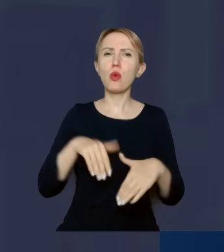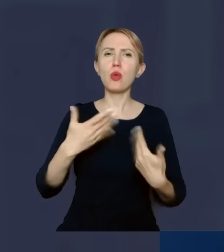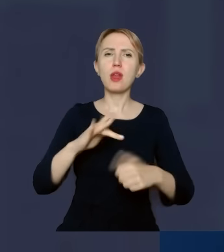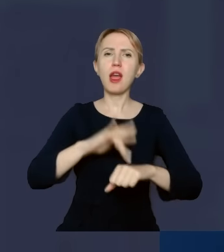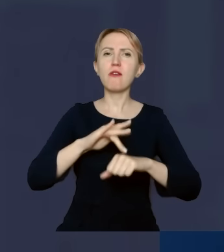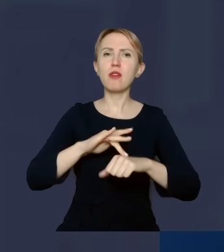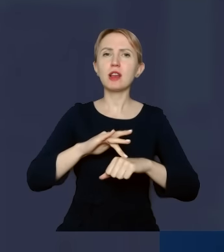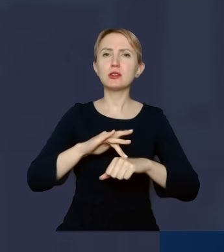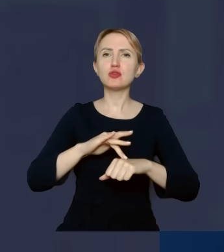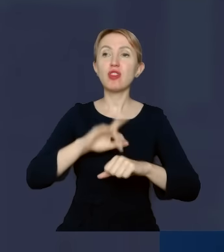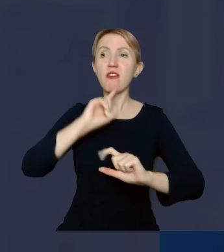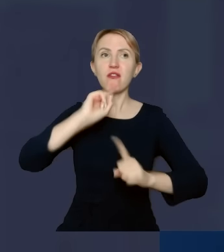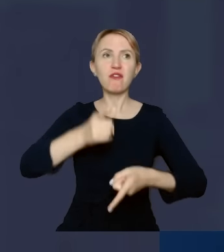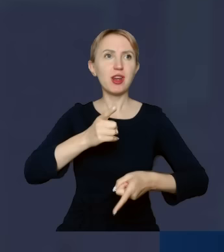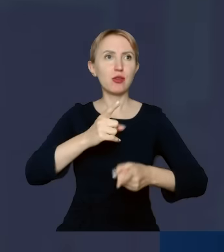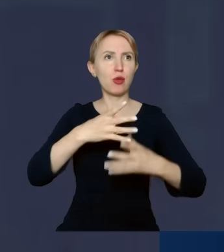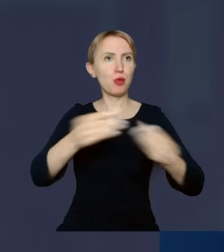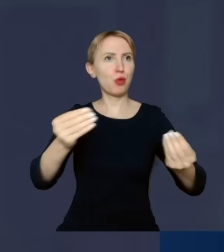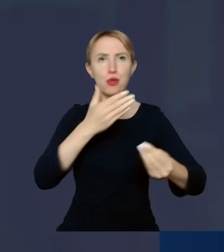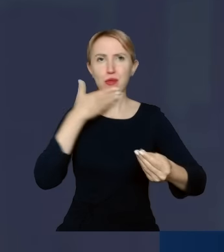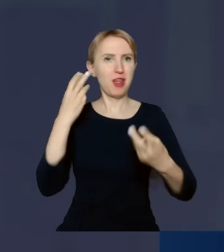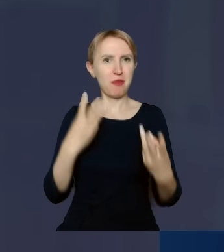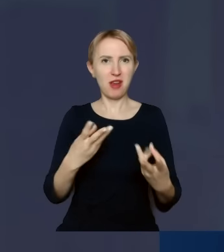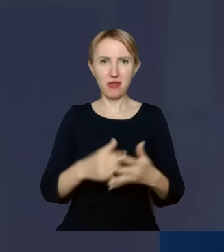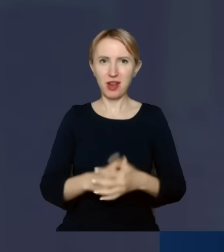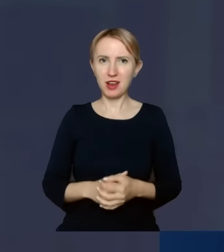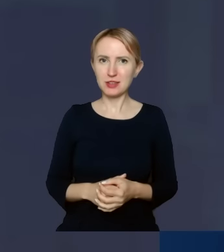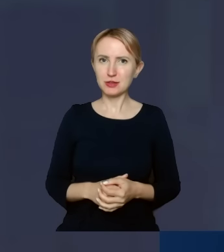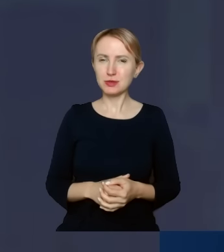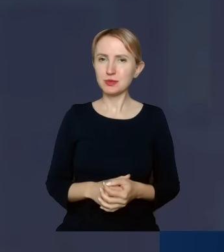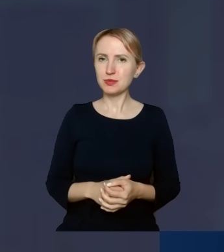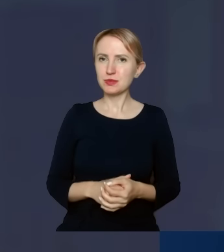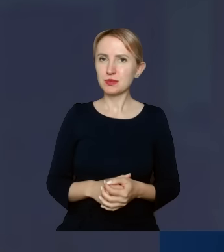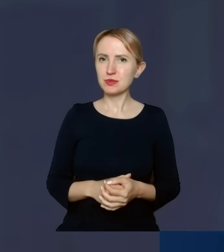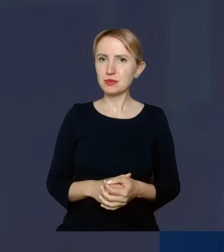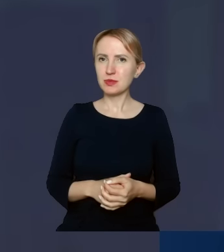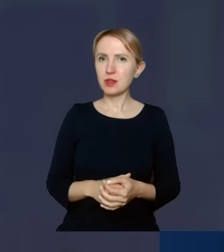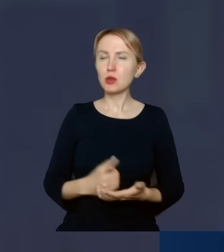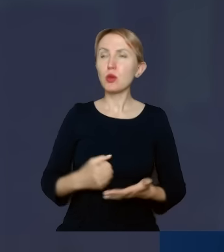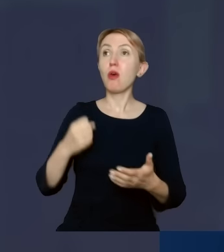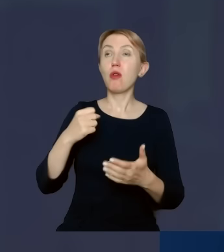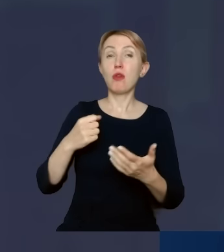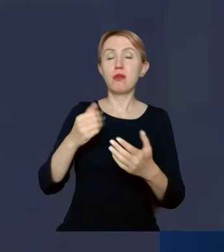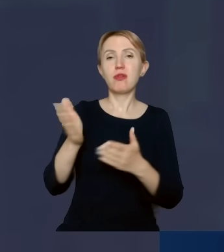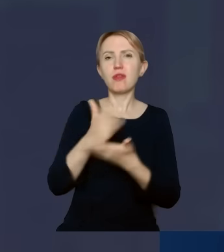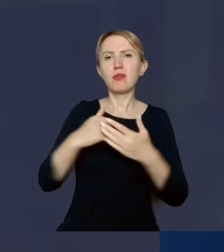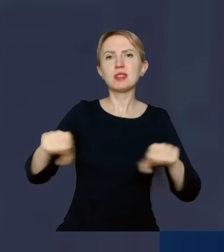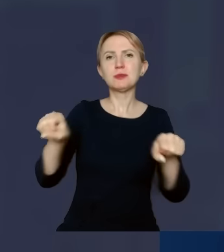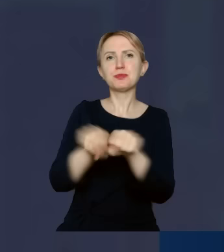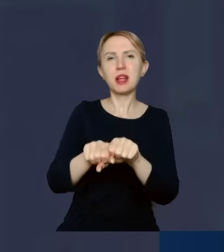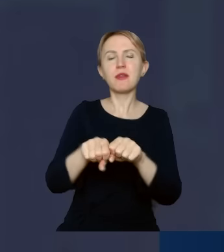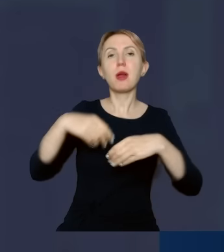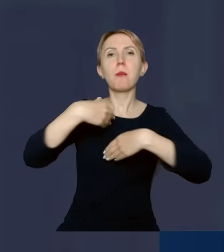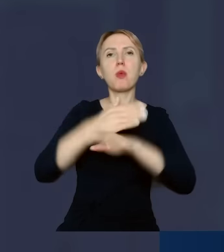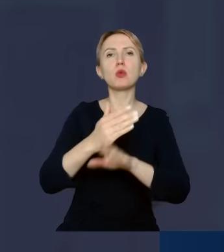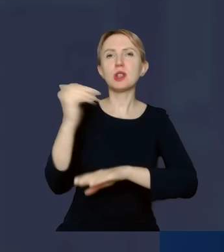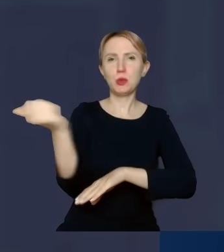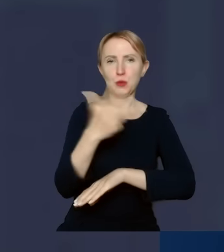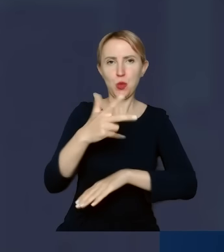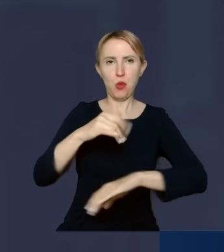nieważnością wyroków, to jest jakby takie brutalne wkraczanie w wymiar sprawiedliwości, a przecież mamy taki ten podzielony trójpodział